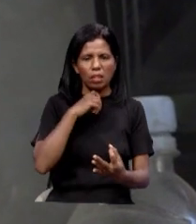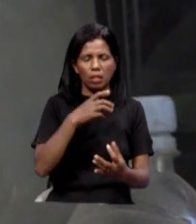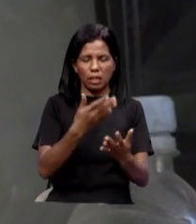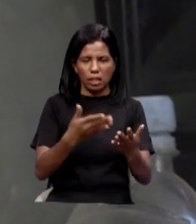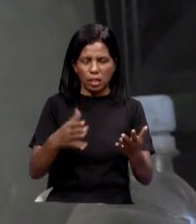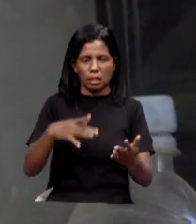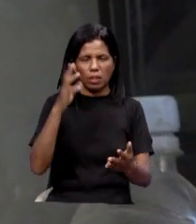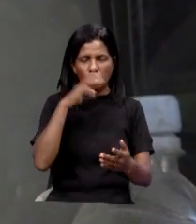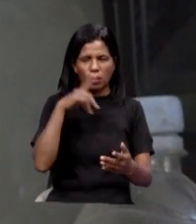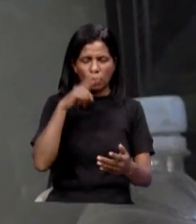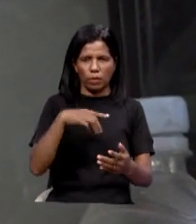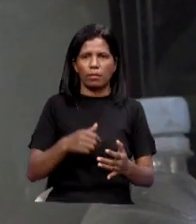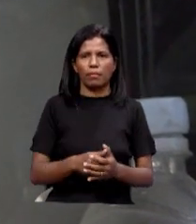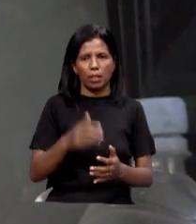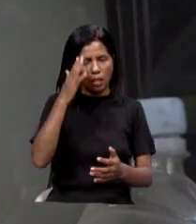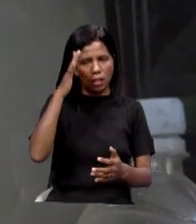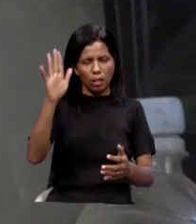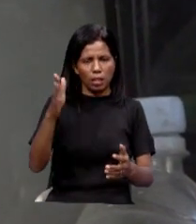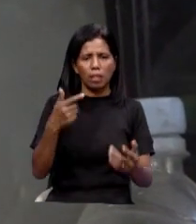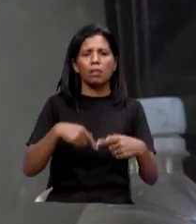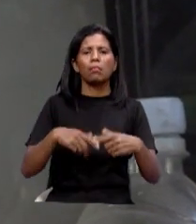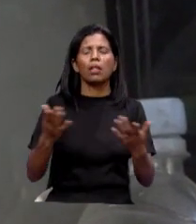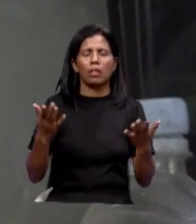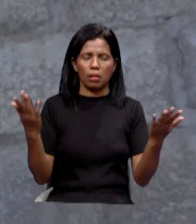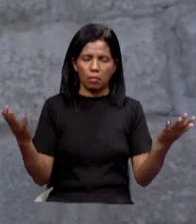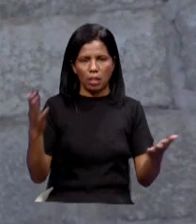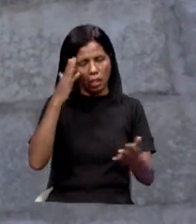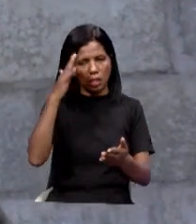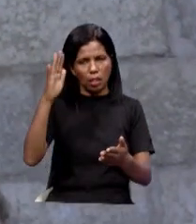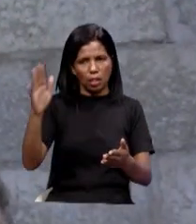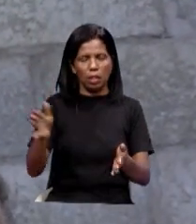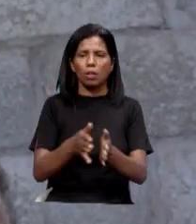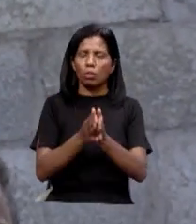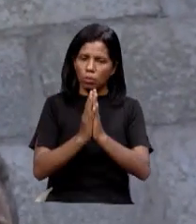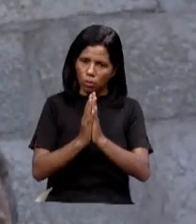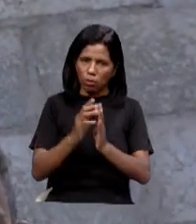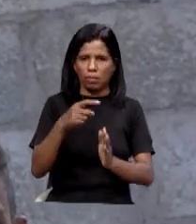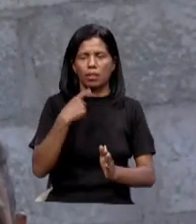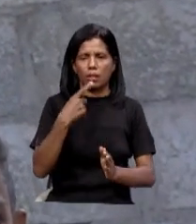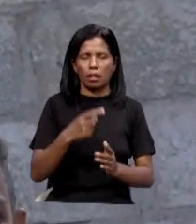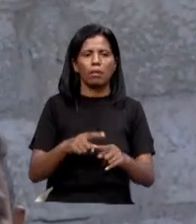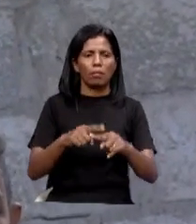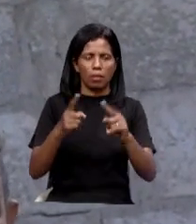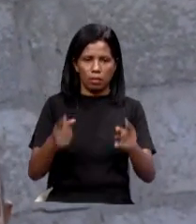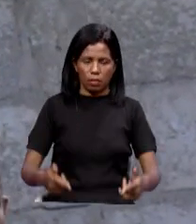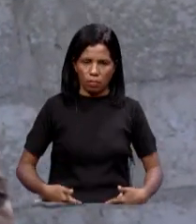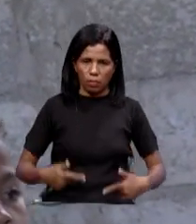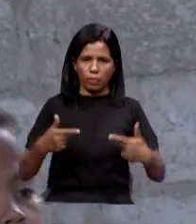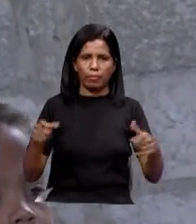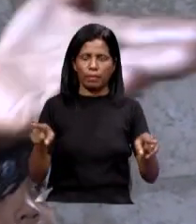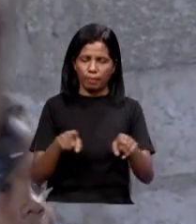dois lahatene atu balos nebe no lahatene atu husu los base. Mai be murish maknune